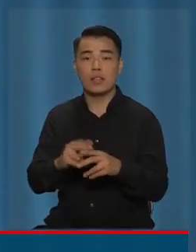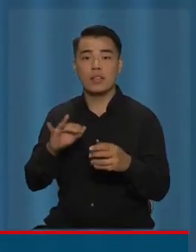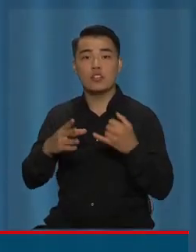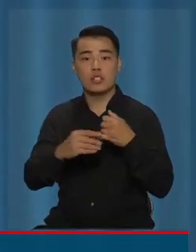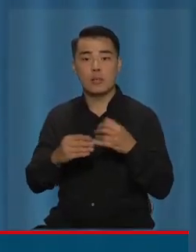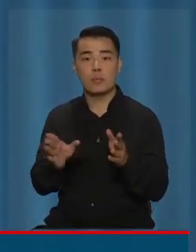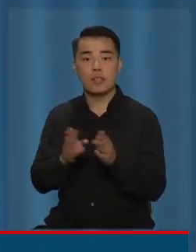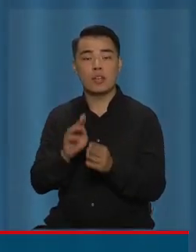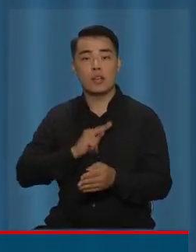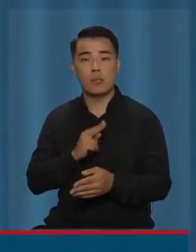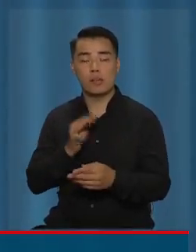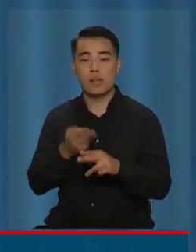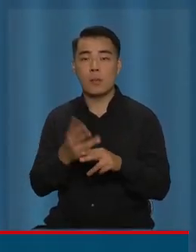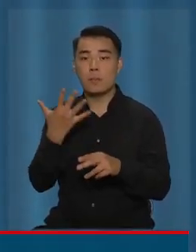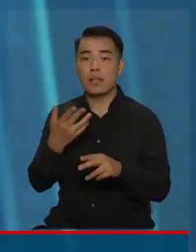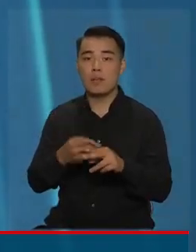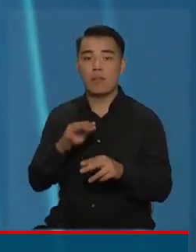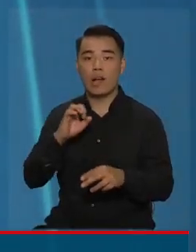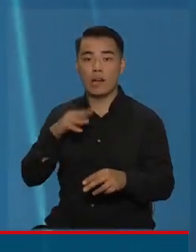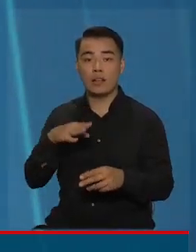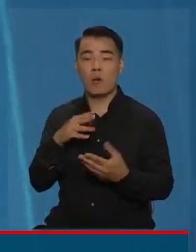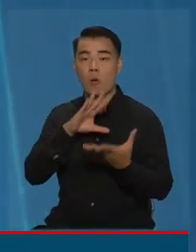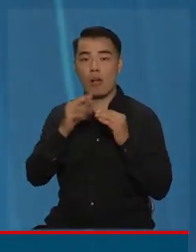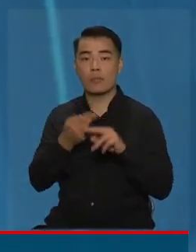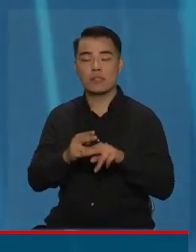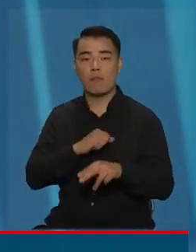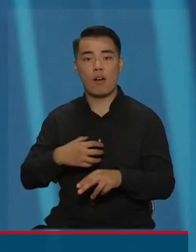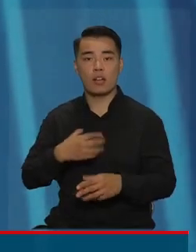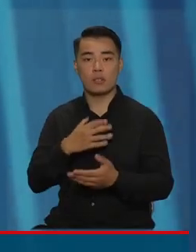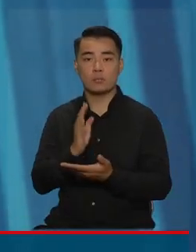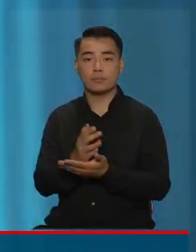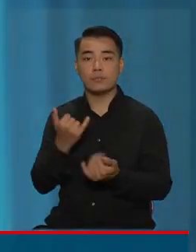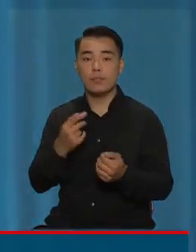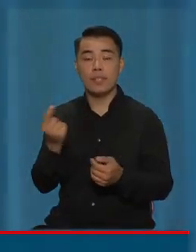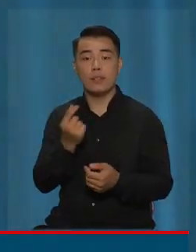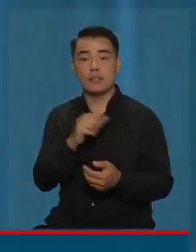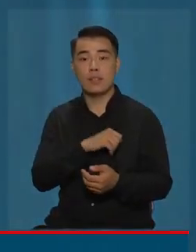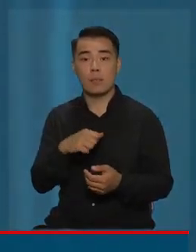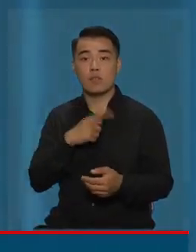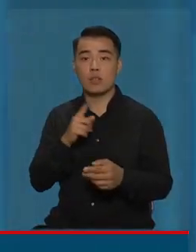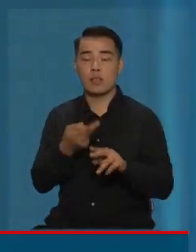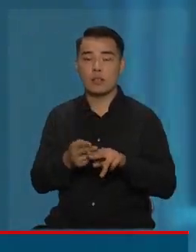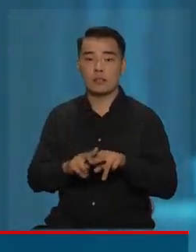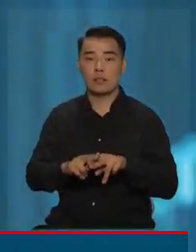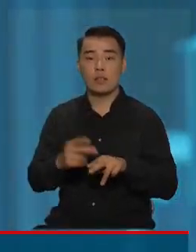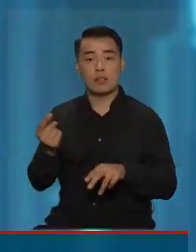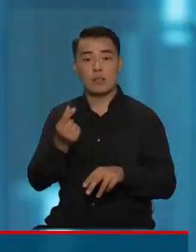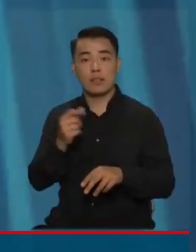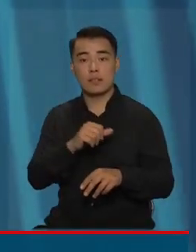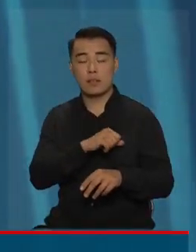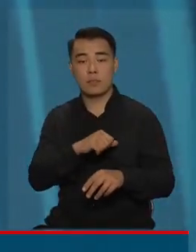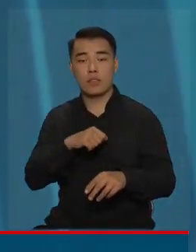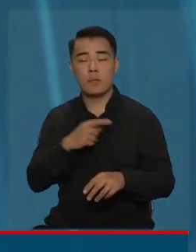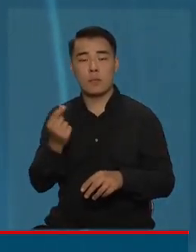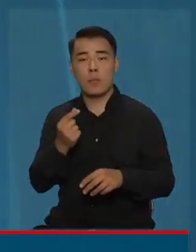істеу. Осы бес фактор ең маңызды. Қазір егер қарасаңыз, қазір бізде тұқымның, өзіміздің тұқымдарымыз